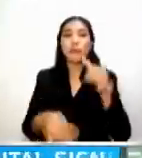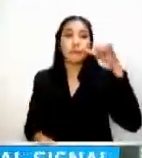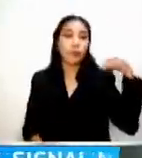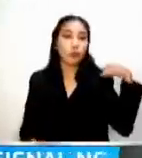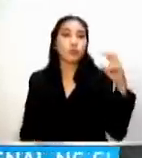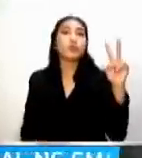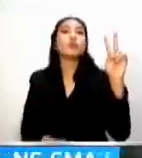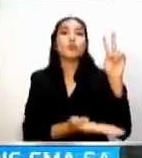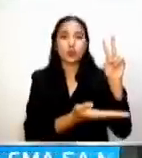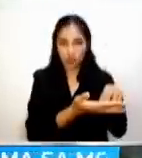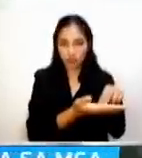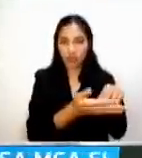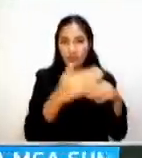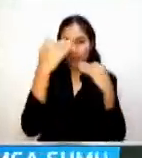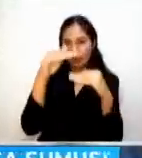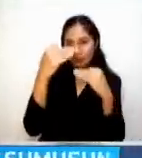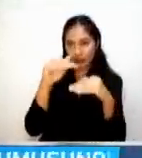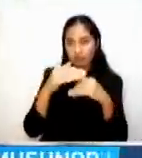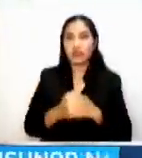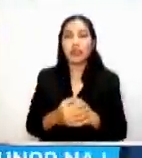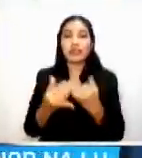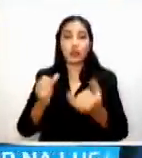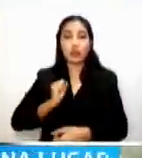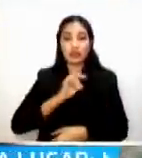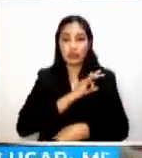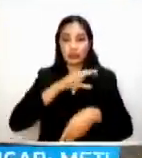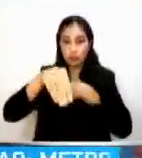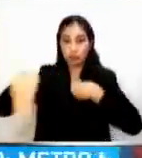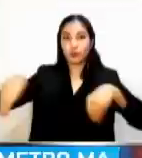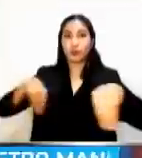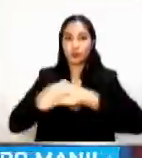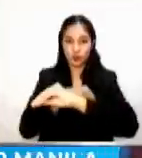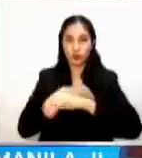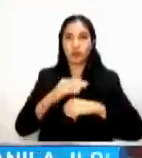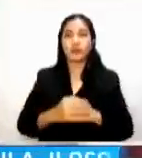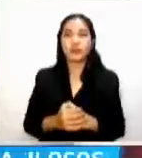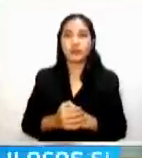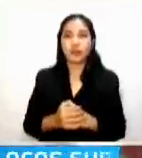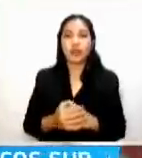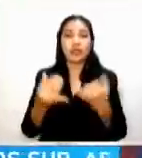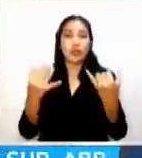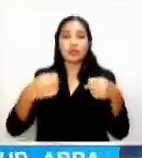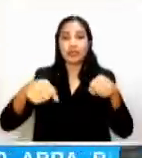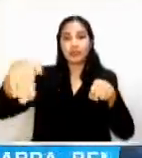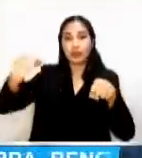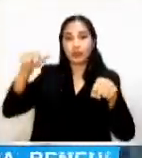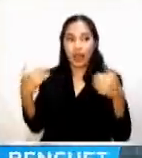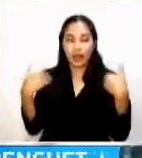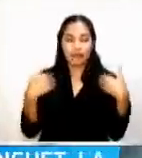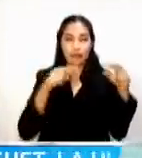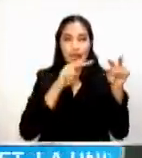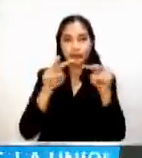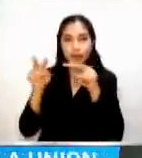mga tao ang City Treasurer's Office sa mismong payout habang mga taga-Tricycle Regulation Division na ang nag-o-augment sa mga taga-City